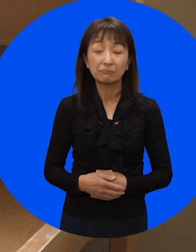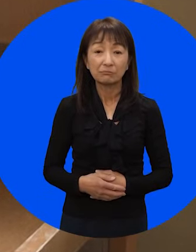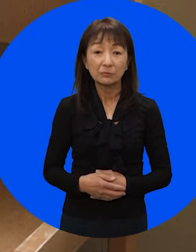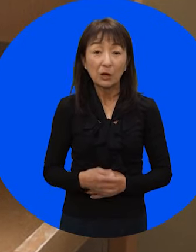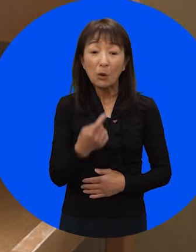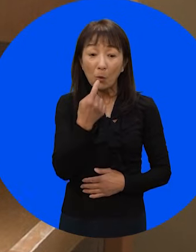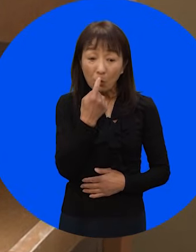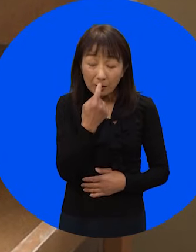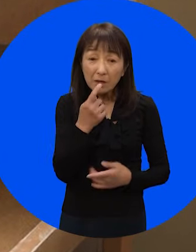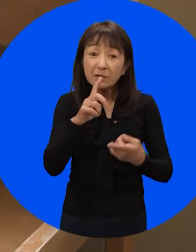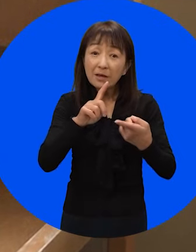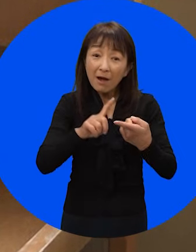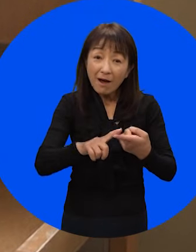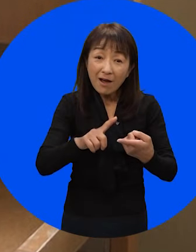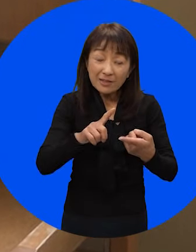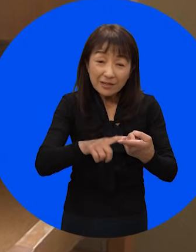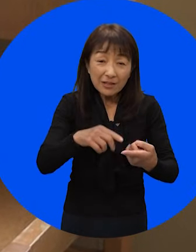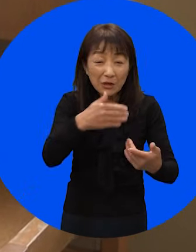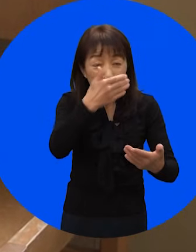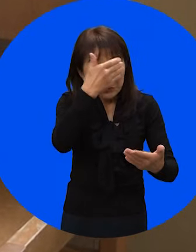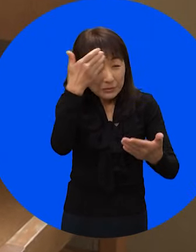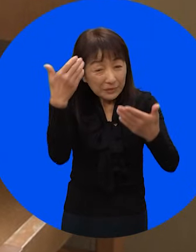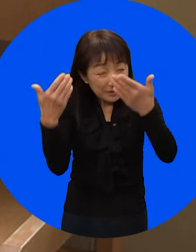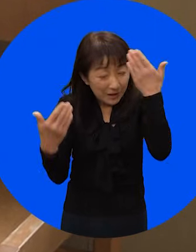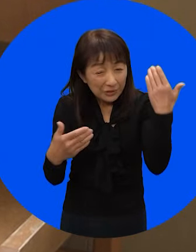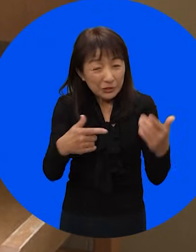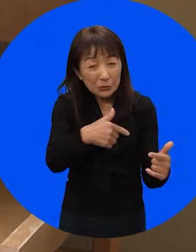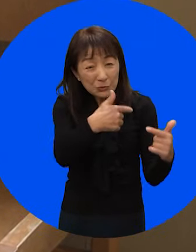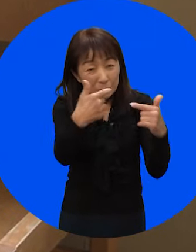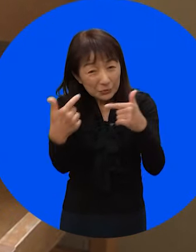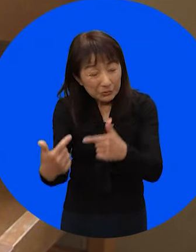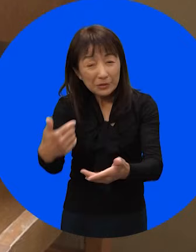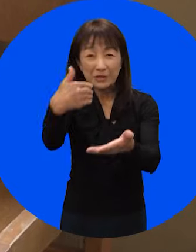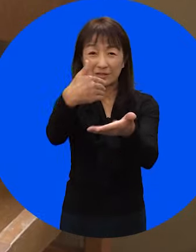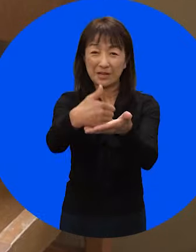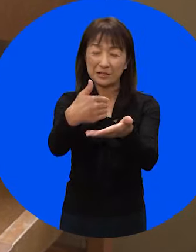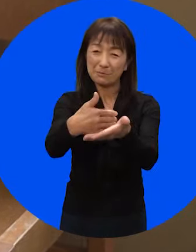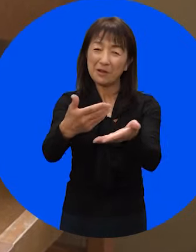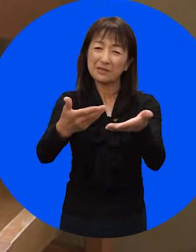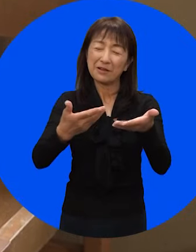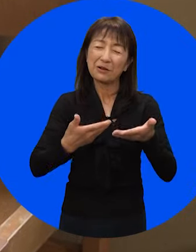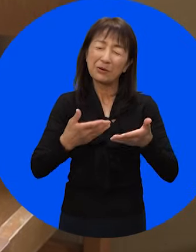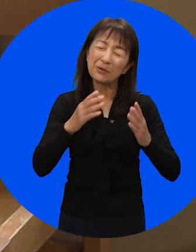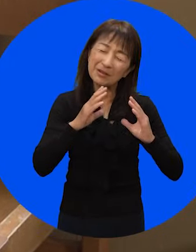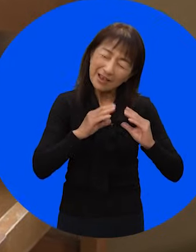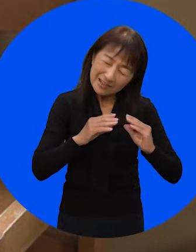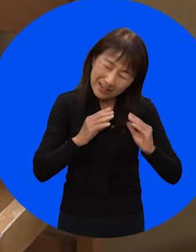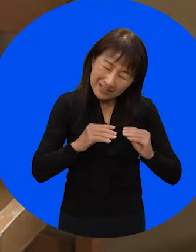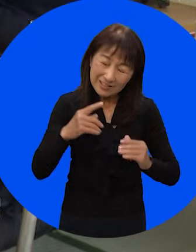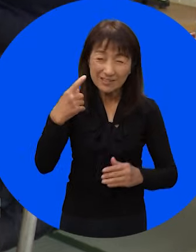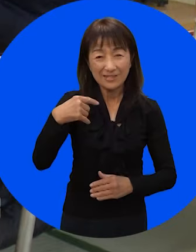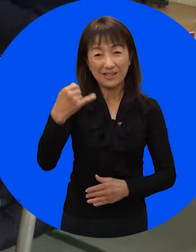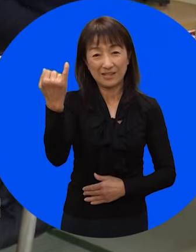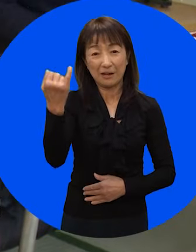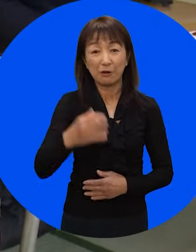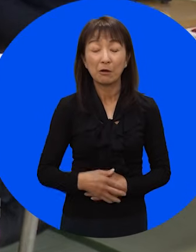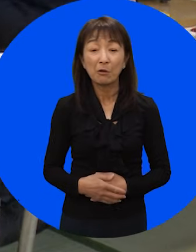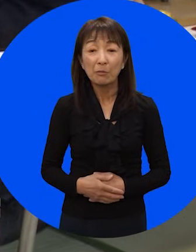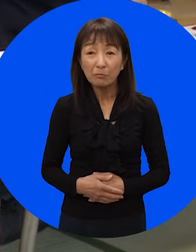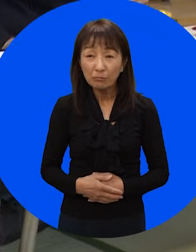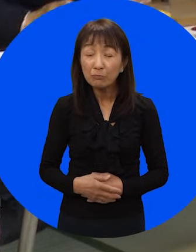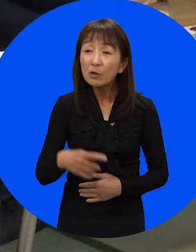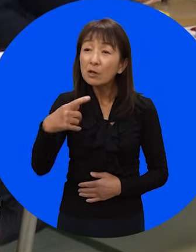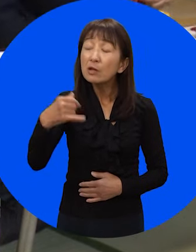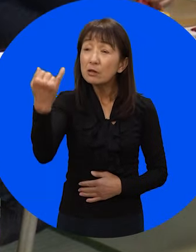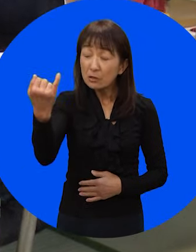スピードでゆっくりお話してくださって、本当に優しい先生です。 着物を作ってもらった